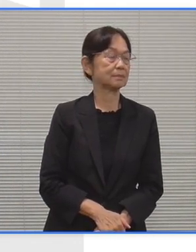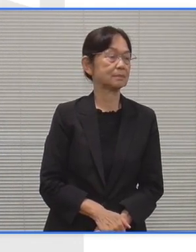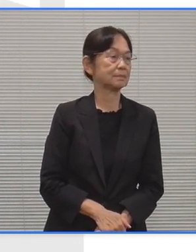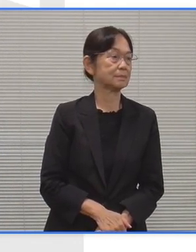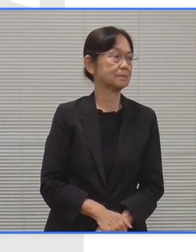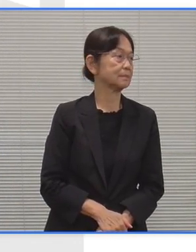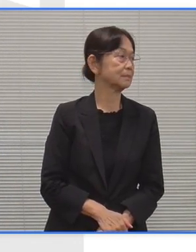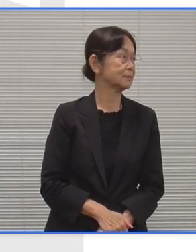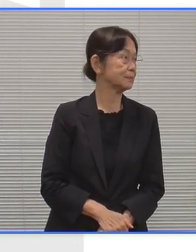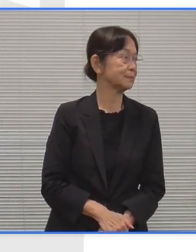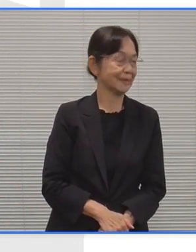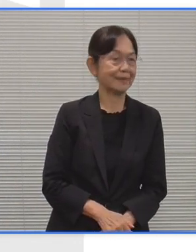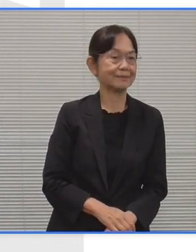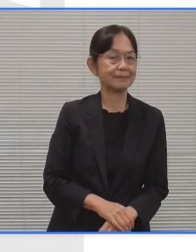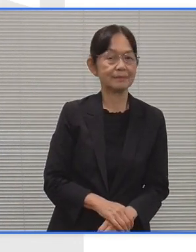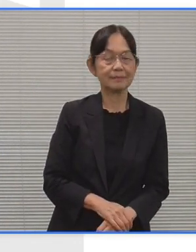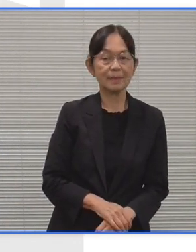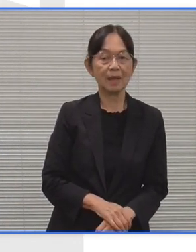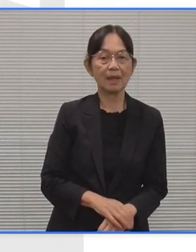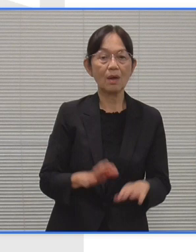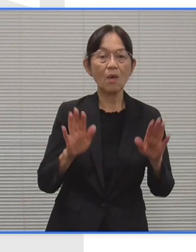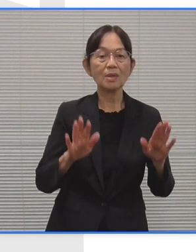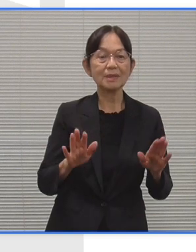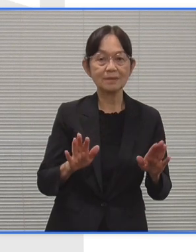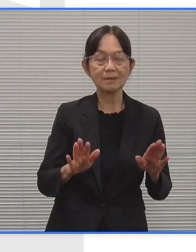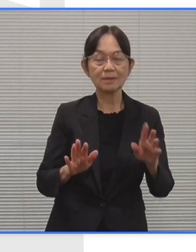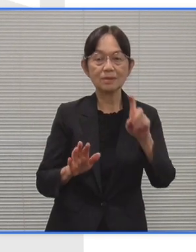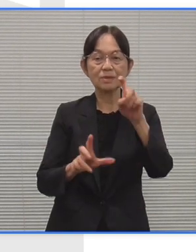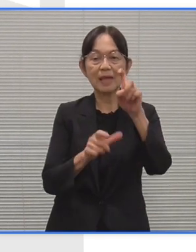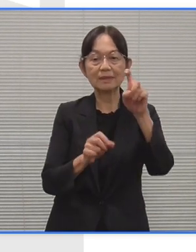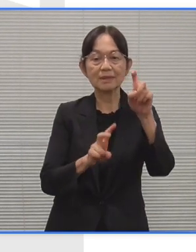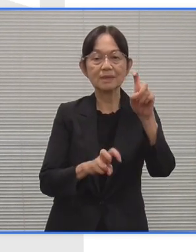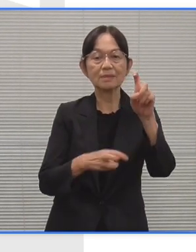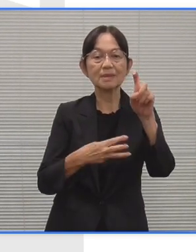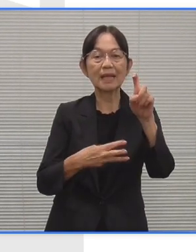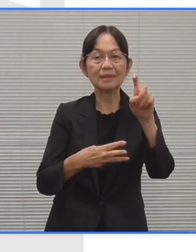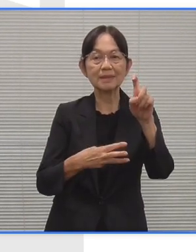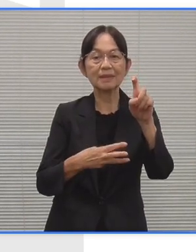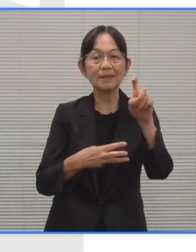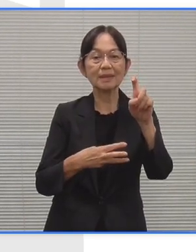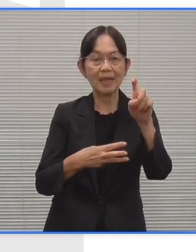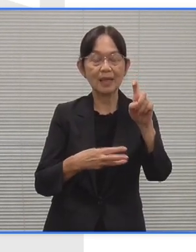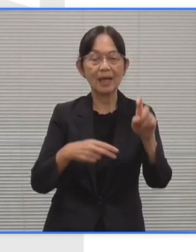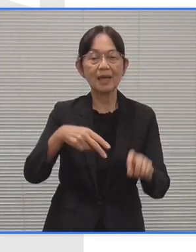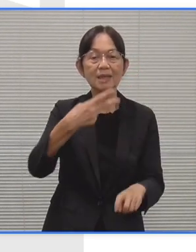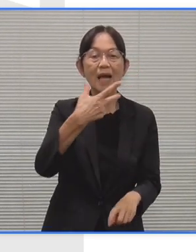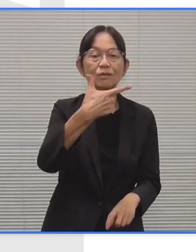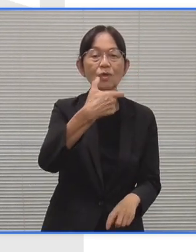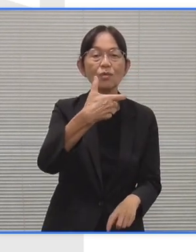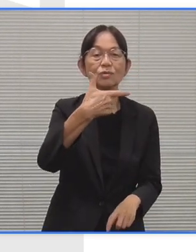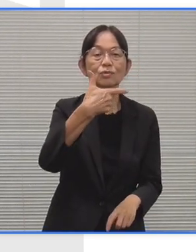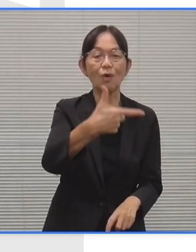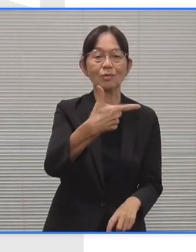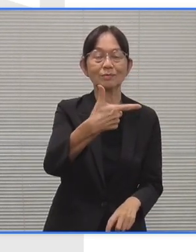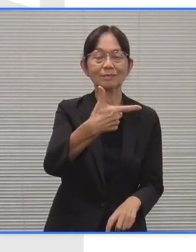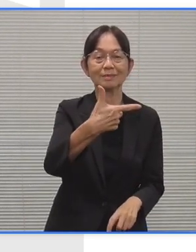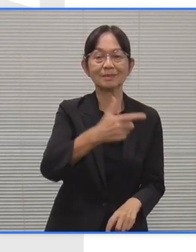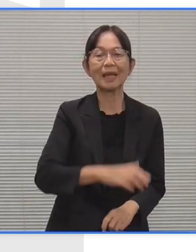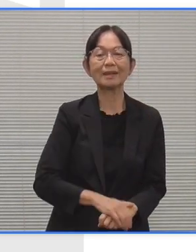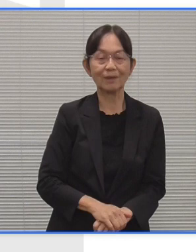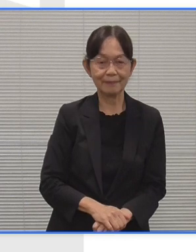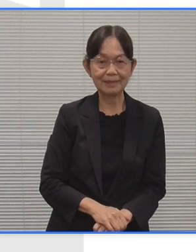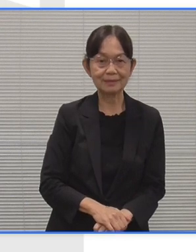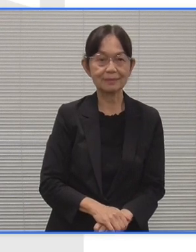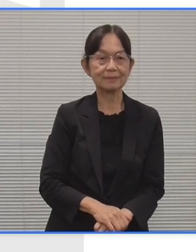企画課長の沢田でございます。本日10月23日の10時時点で266件の、回答